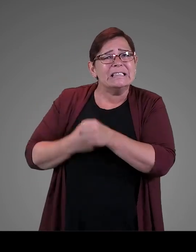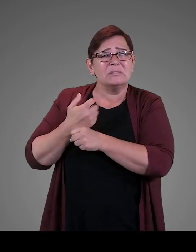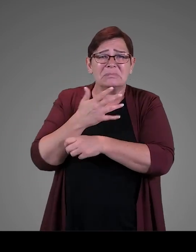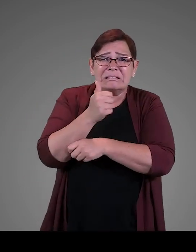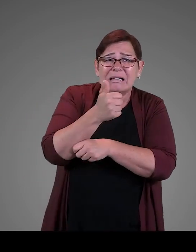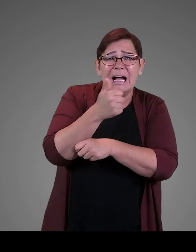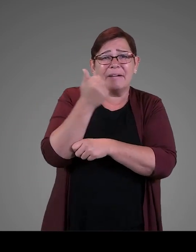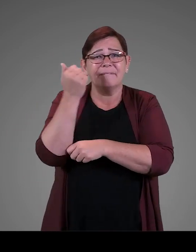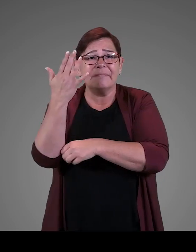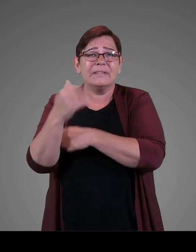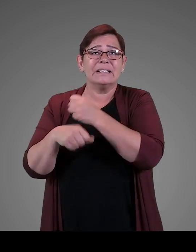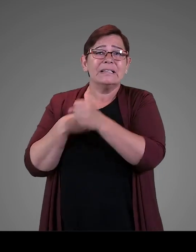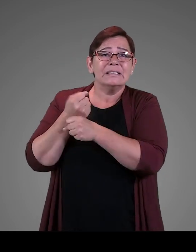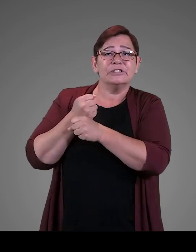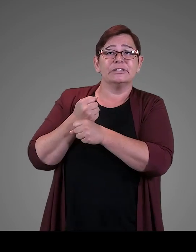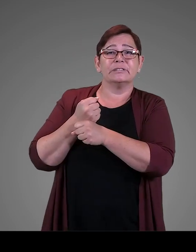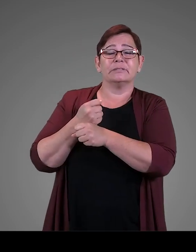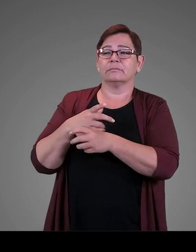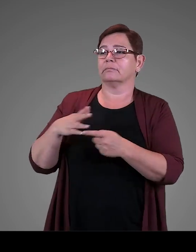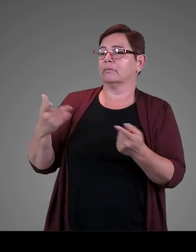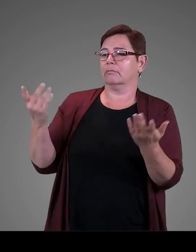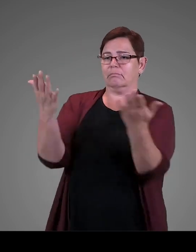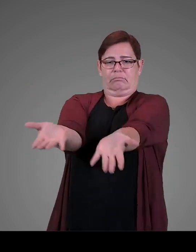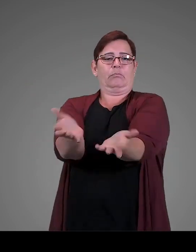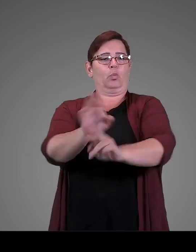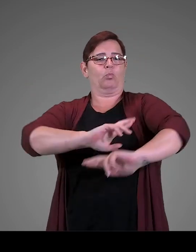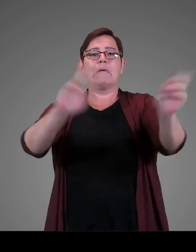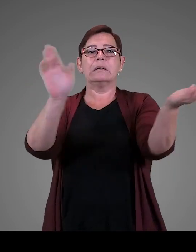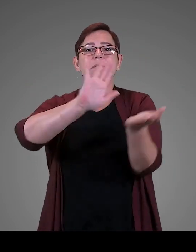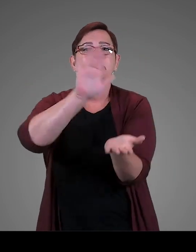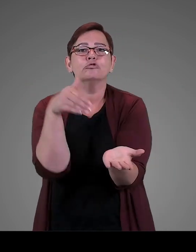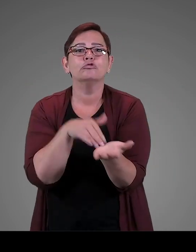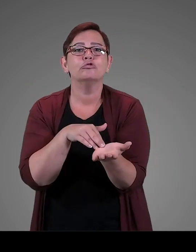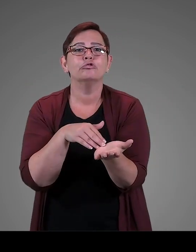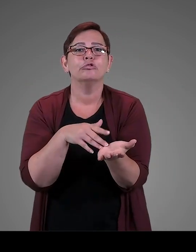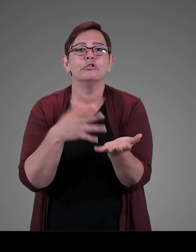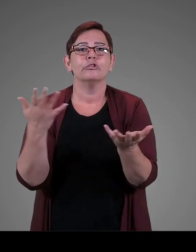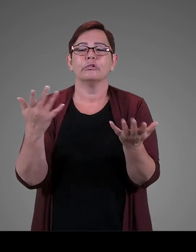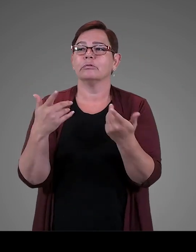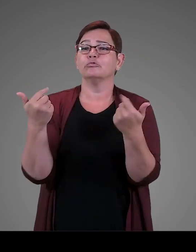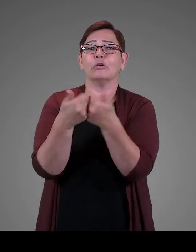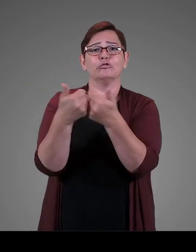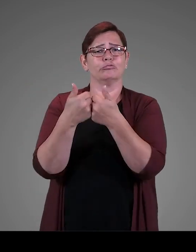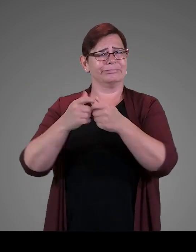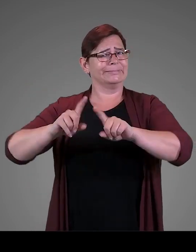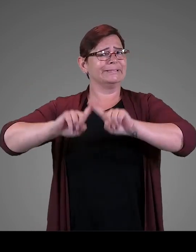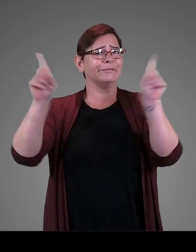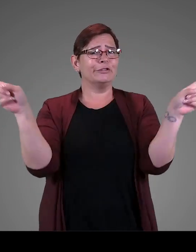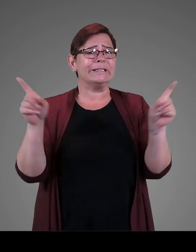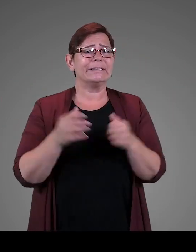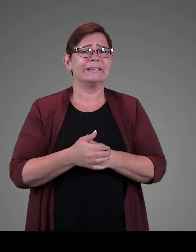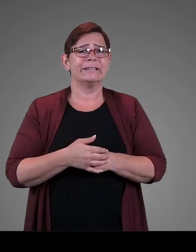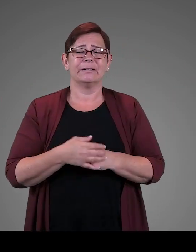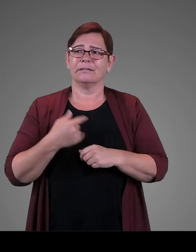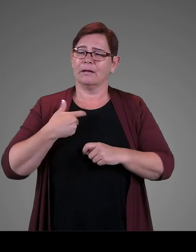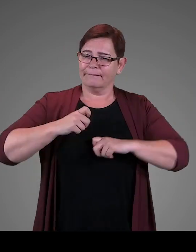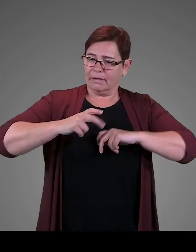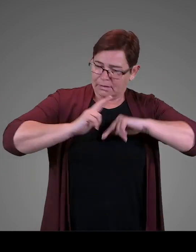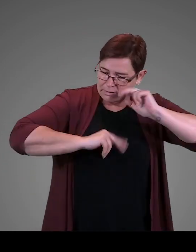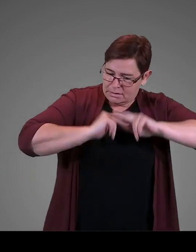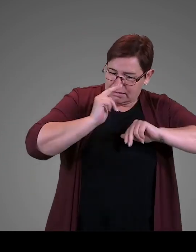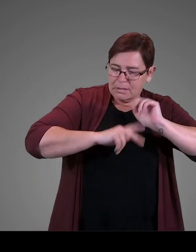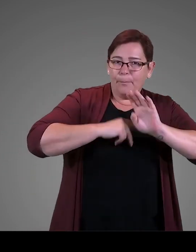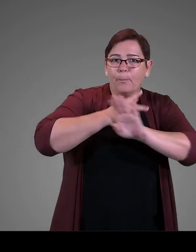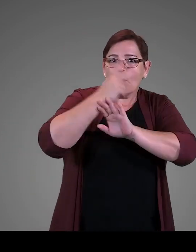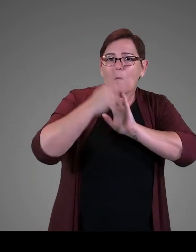années, ça prend des fois 10, 15 ans. Et ensuite, le centre arrive tout fait. Et c'est sûr que les défis seront différents. Ça va